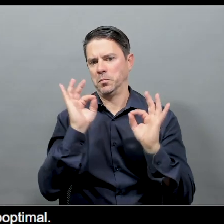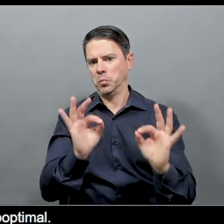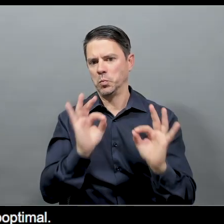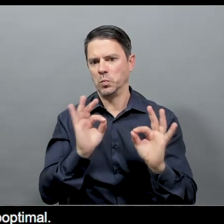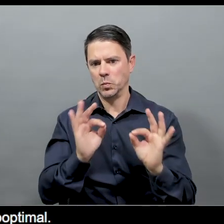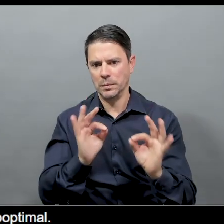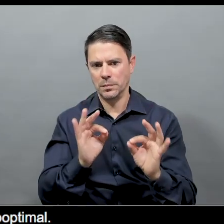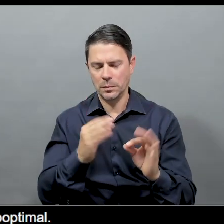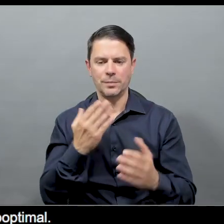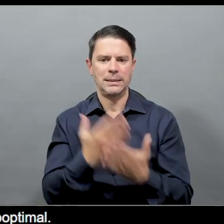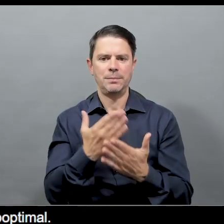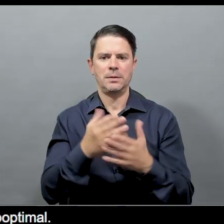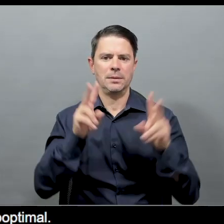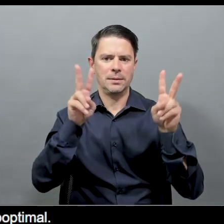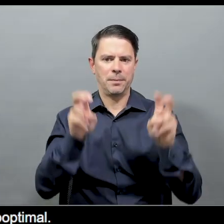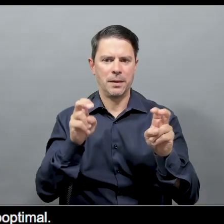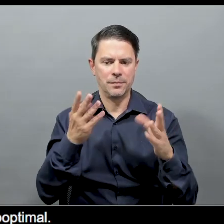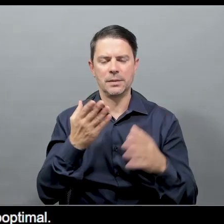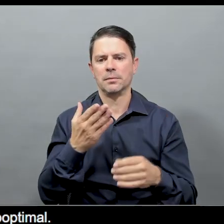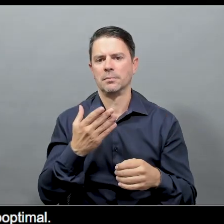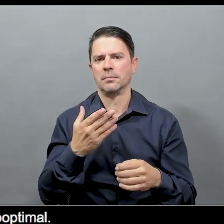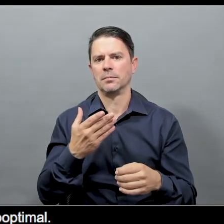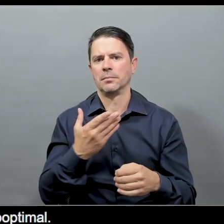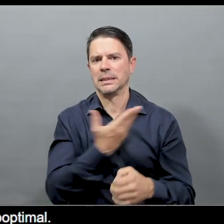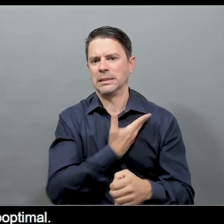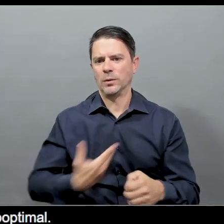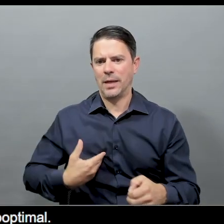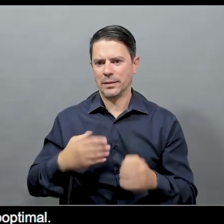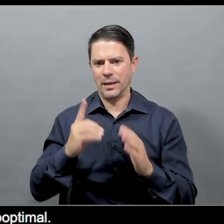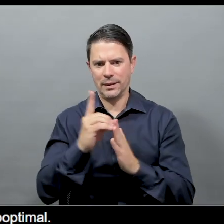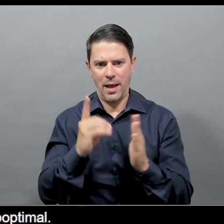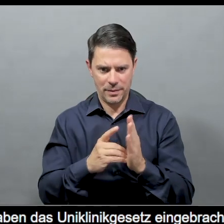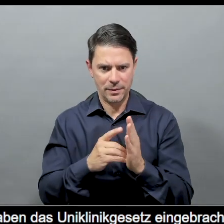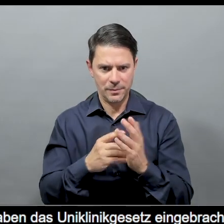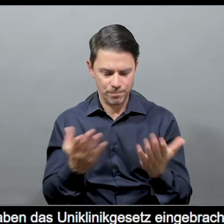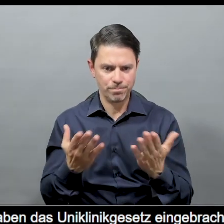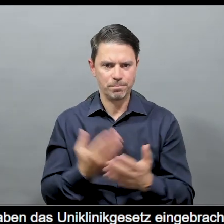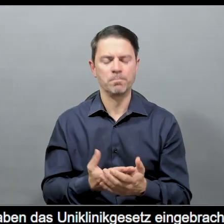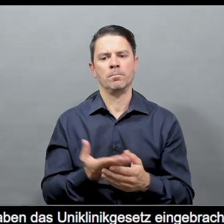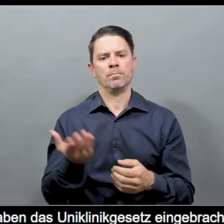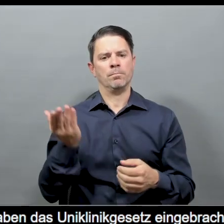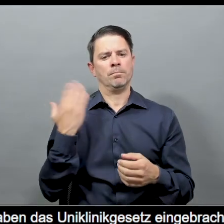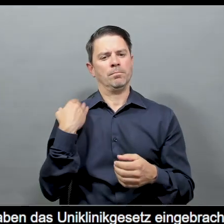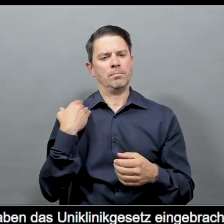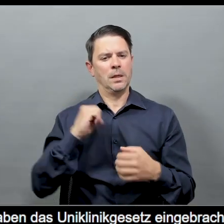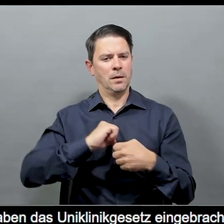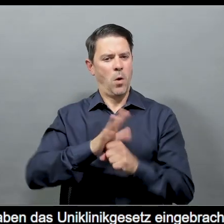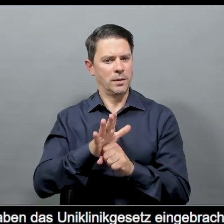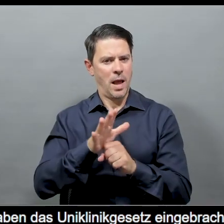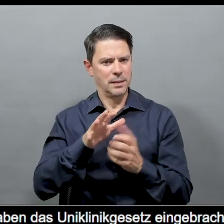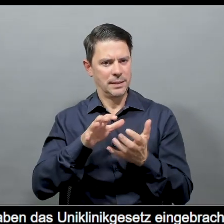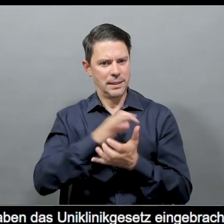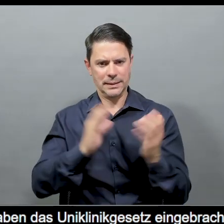ich herausgreifen. Das eine ist das Thema Gesundheitsdaten. Wir haben in der Corona-Krise gesehen, wie wichtig es ist, mit